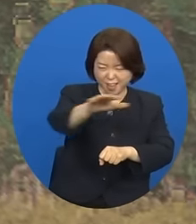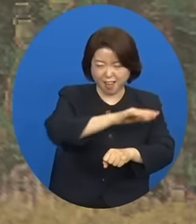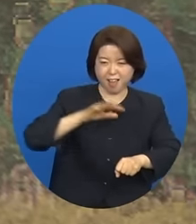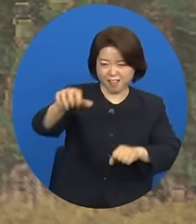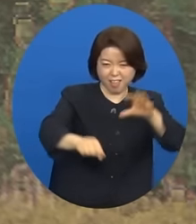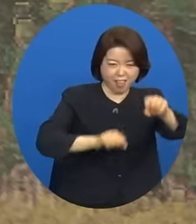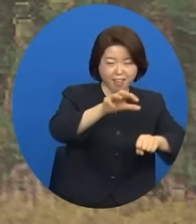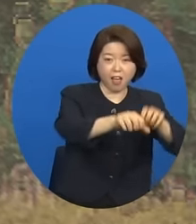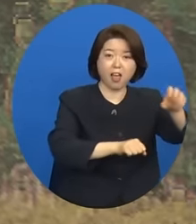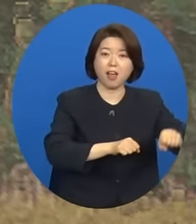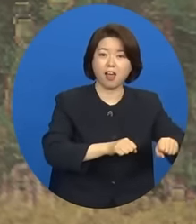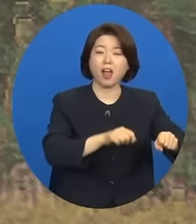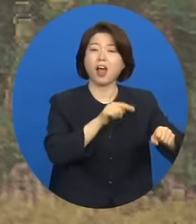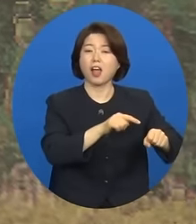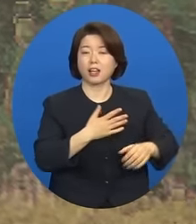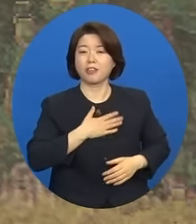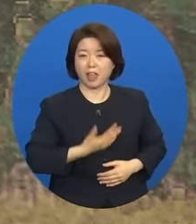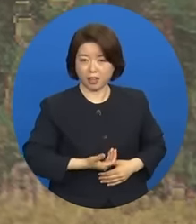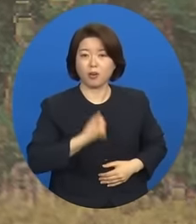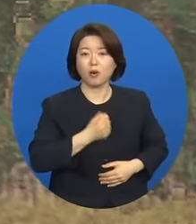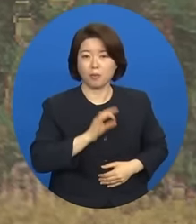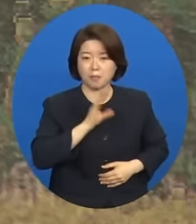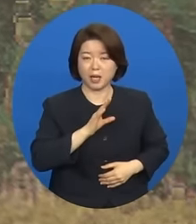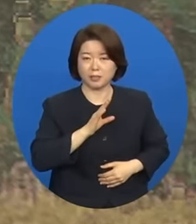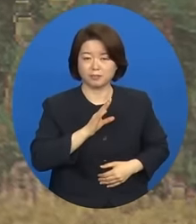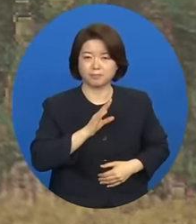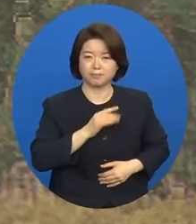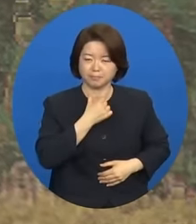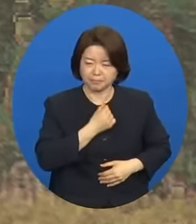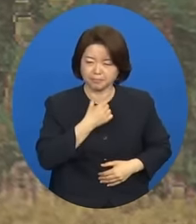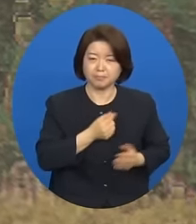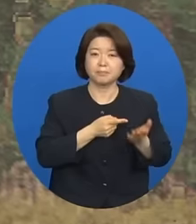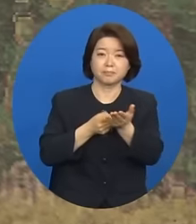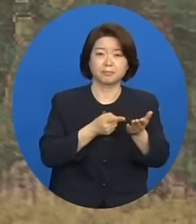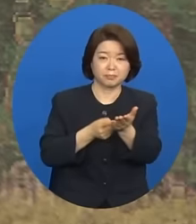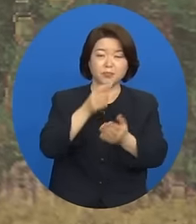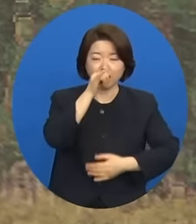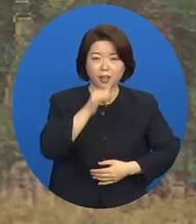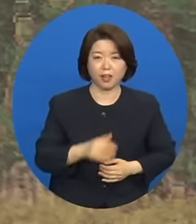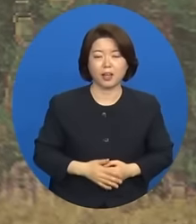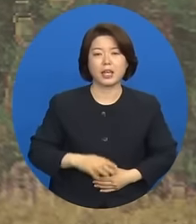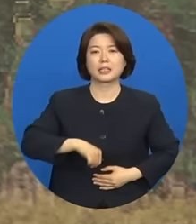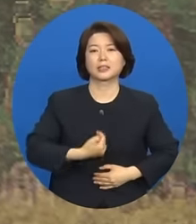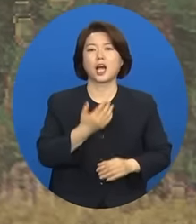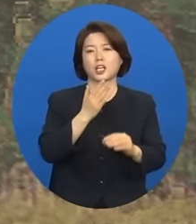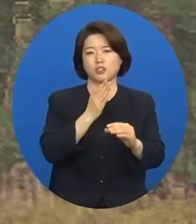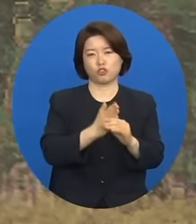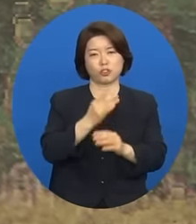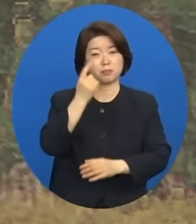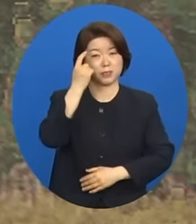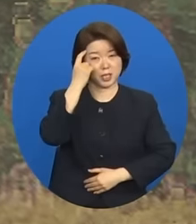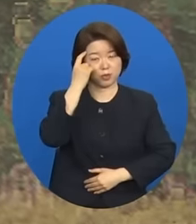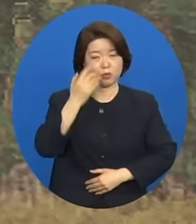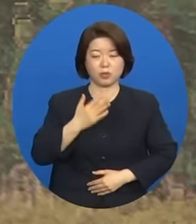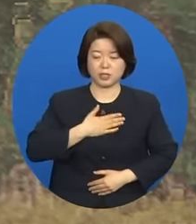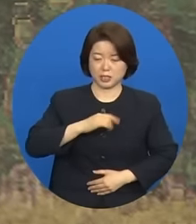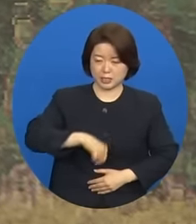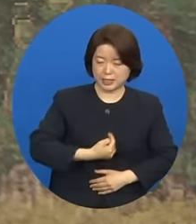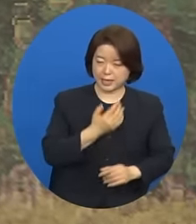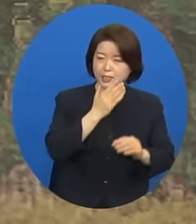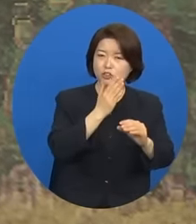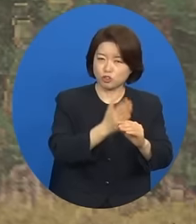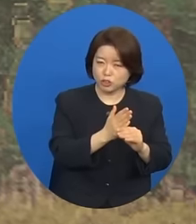거. 계속 내 것, 내 거를 주장하고 있어요. 자기 중심적인 사고와 자기